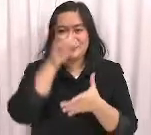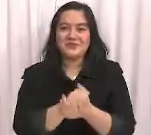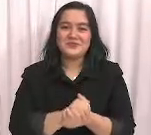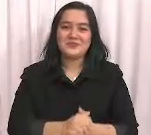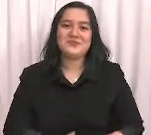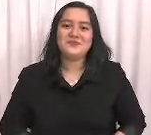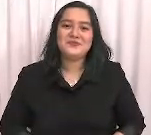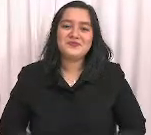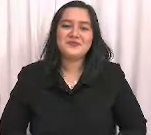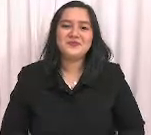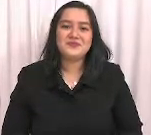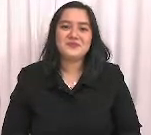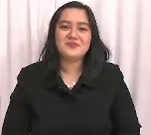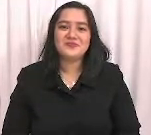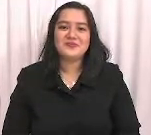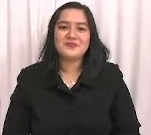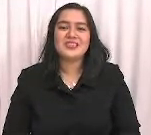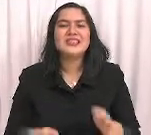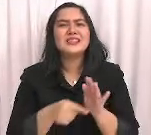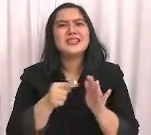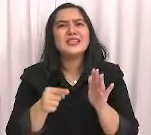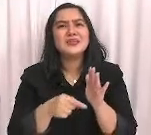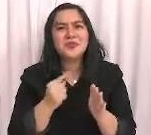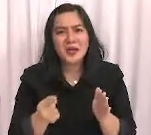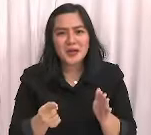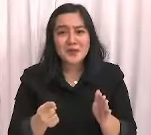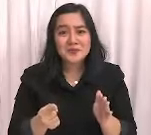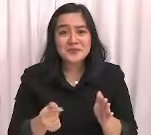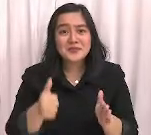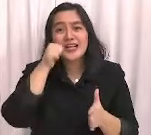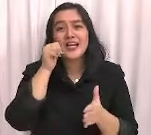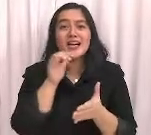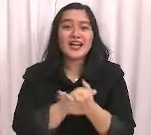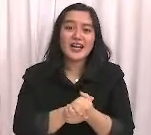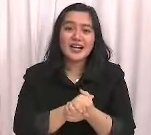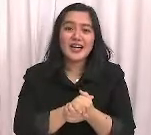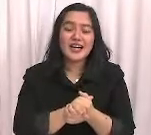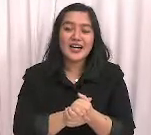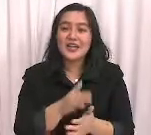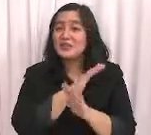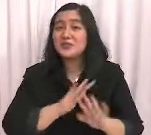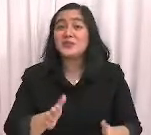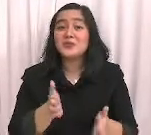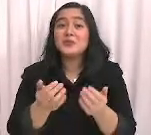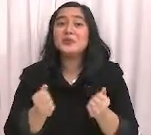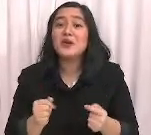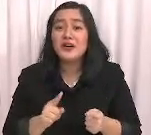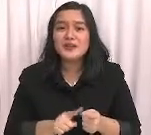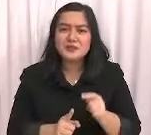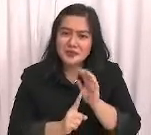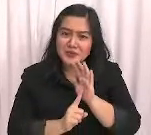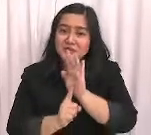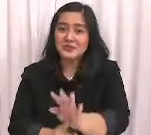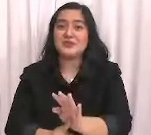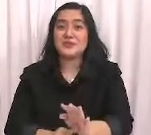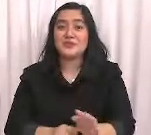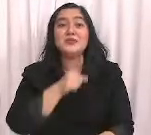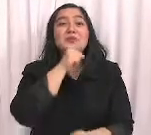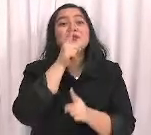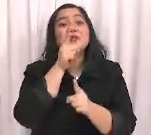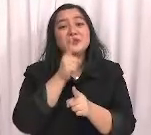minsan, ang babae ayaw magpahayag ng totoong damdamin niya kasi natatakot sila na abusuin sila ng mga asawa